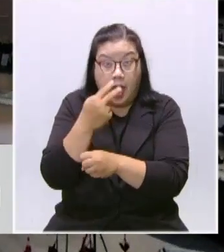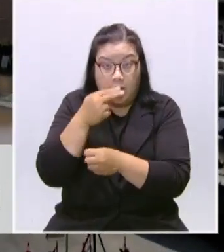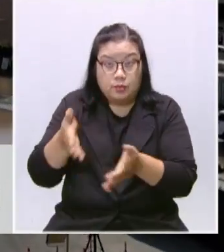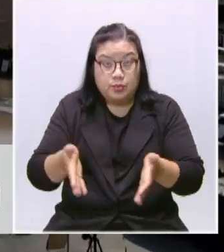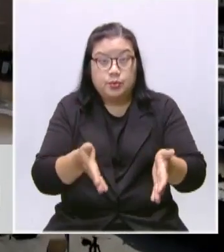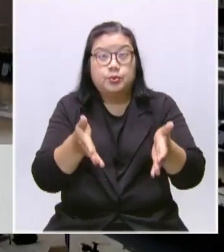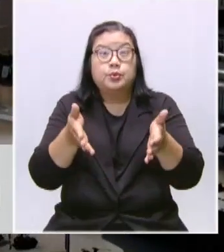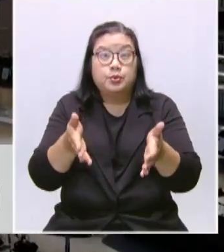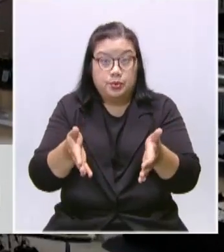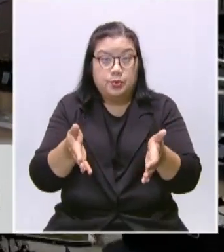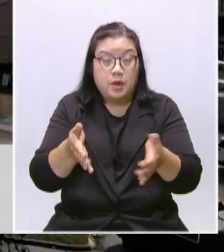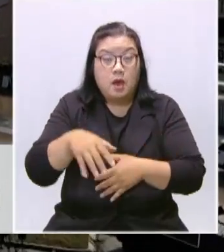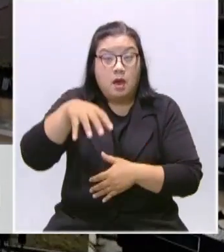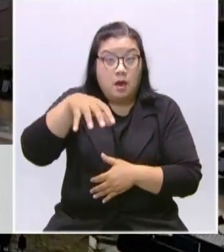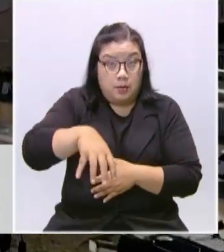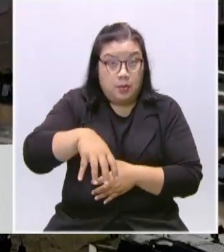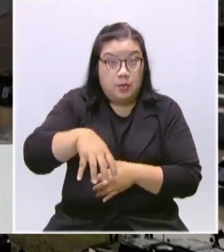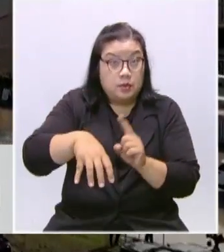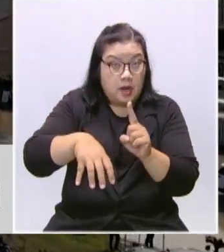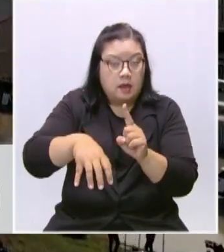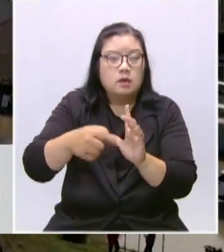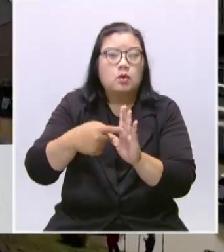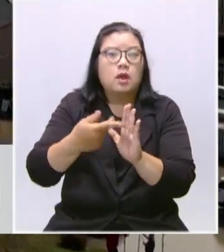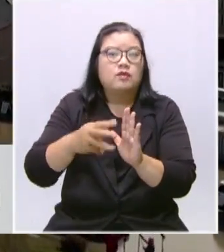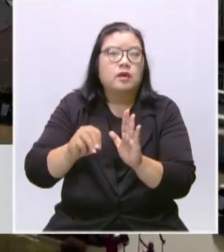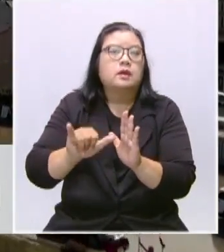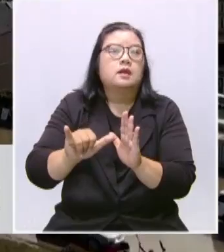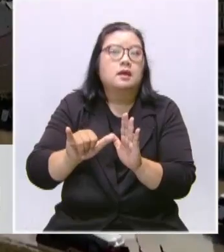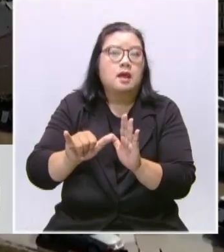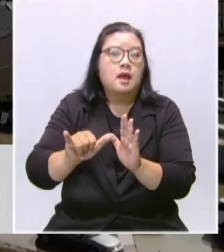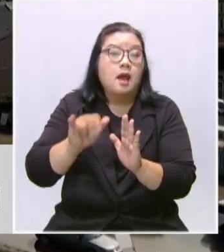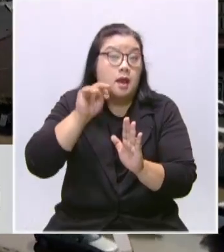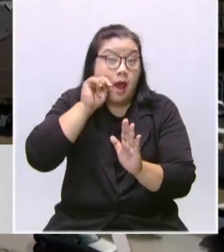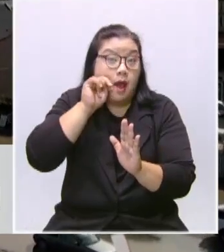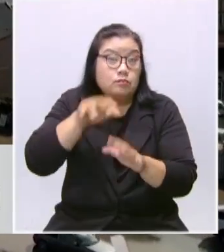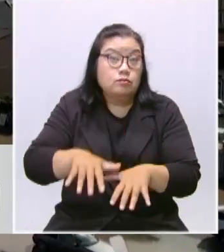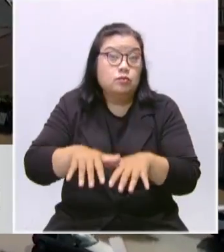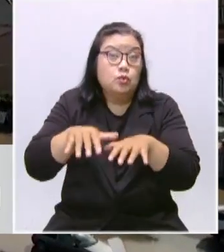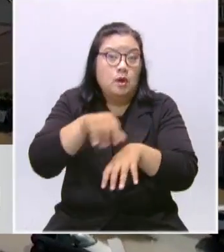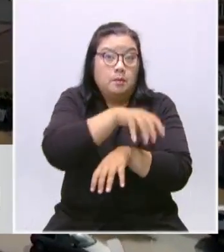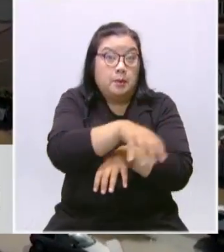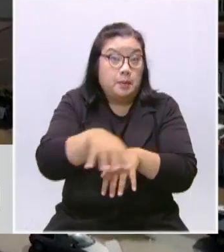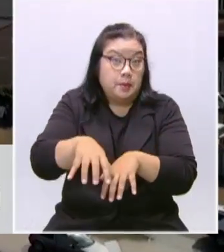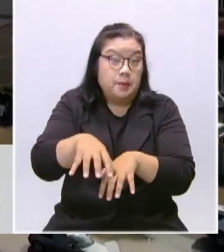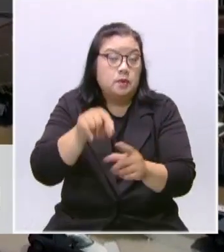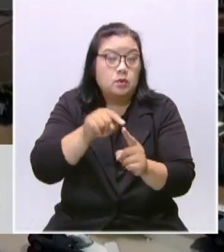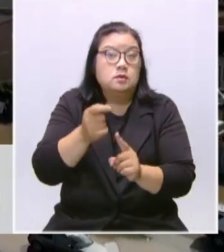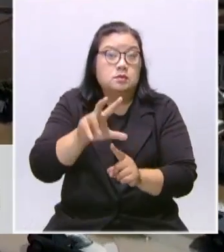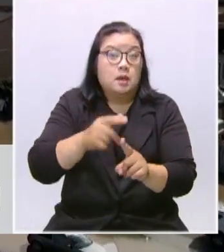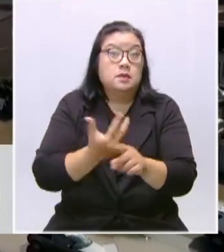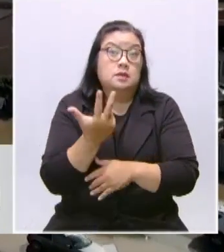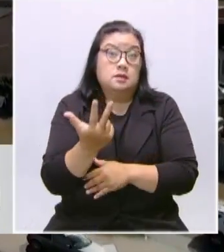เกตปกครอง Monterey County ร Californiaน้ท่วมทงชุมชนตั้งแต่เมื่วานนี้แล้ว13 มีนาคม 25